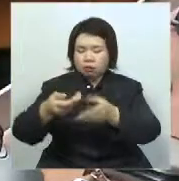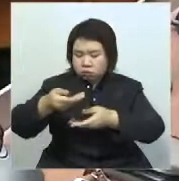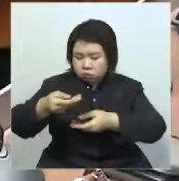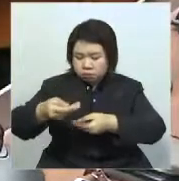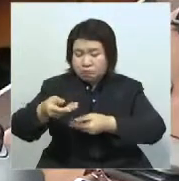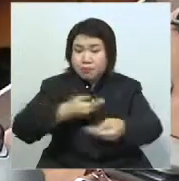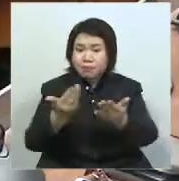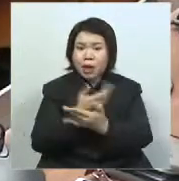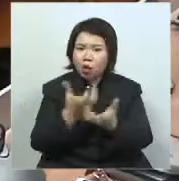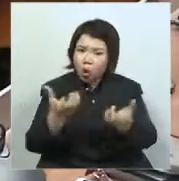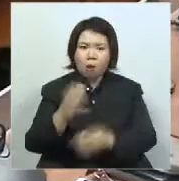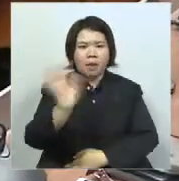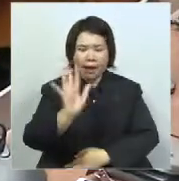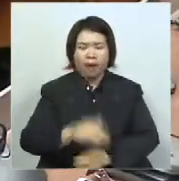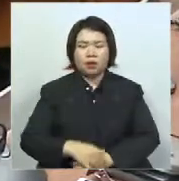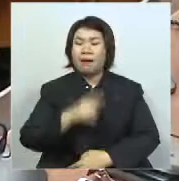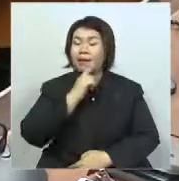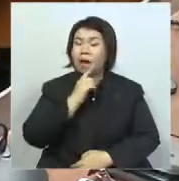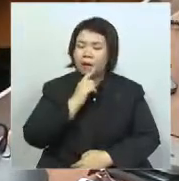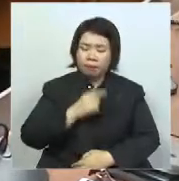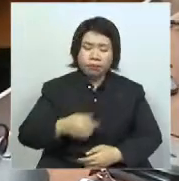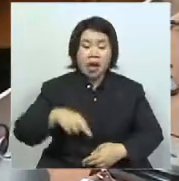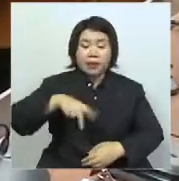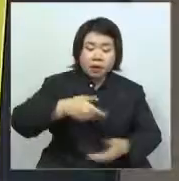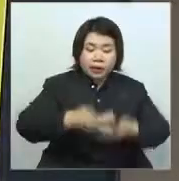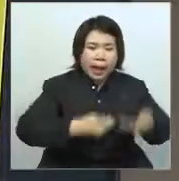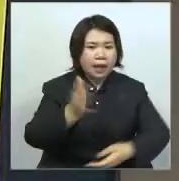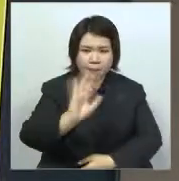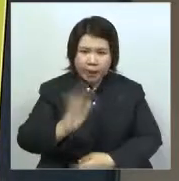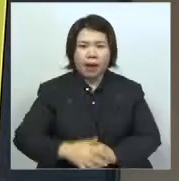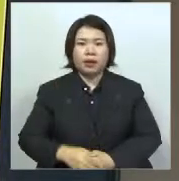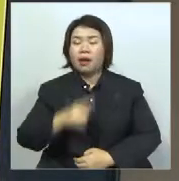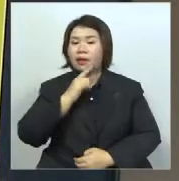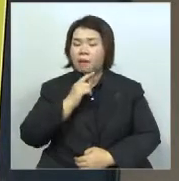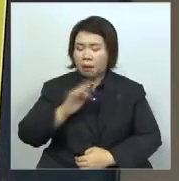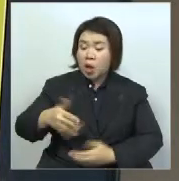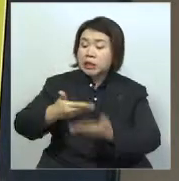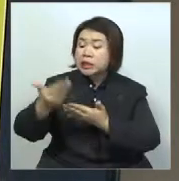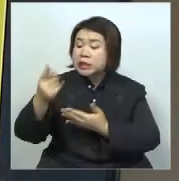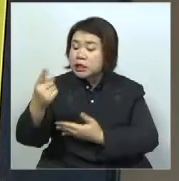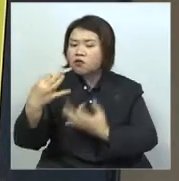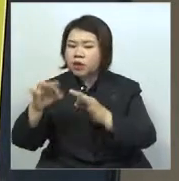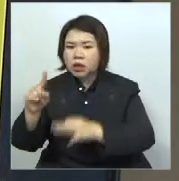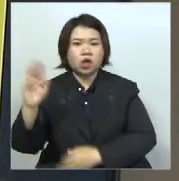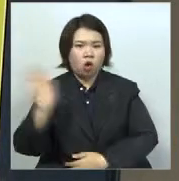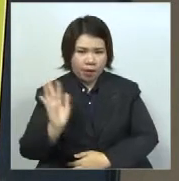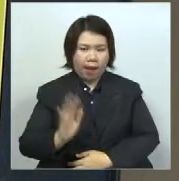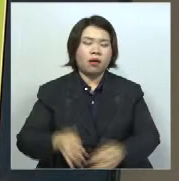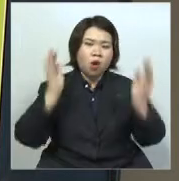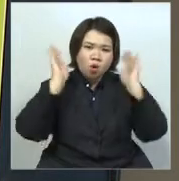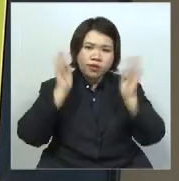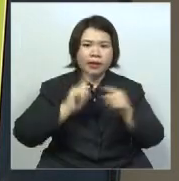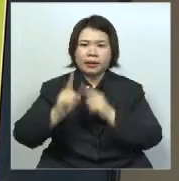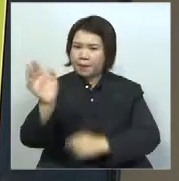อให้สิทธิและของรางวัลการแจกการแถมแล้วก็ห้ามโฆษณาทุกกรณีค่ะทั้งหมดนี้ถ้าหากฝ่า